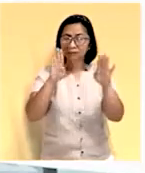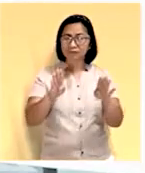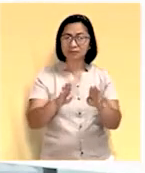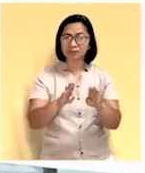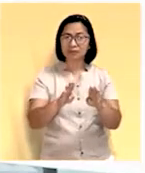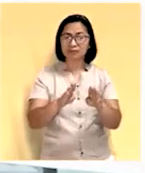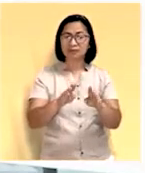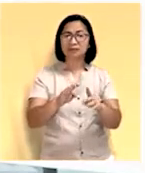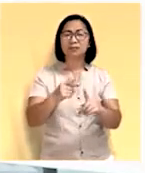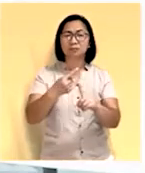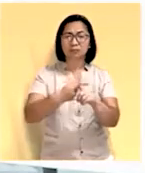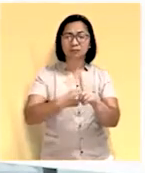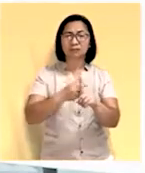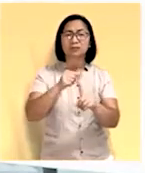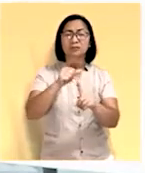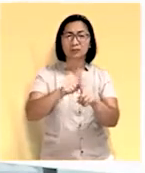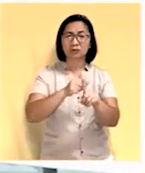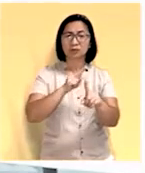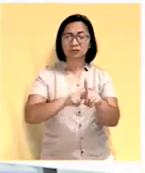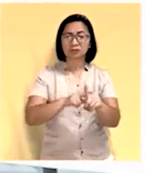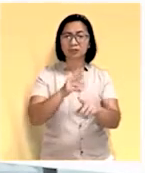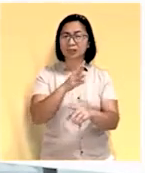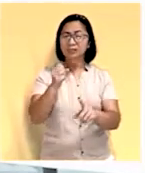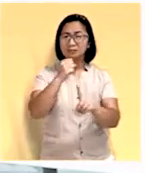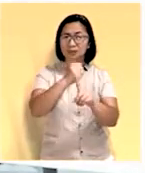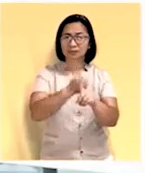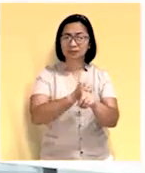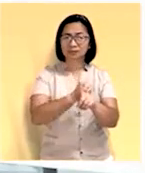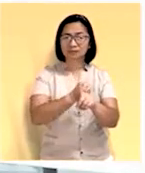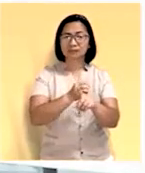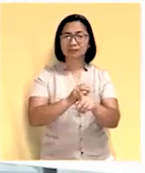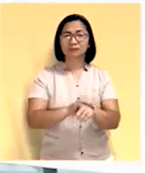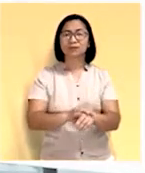September. Sige po, Inay.